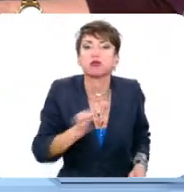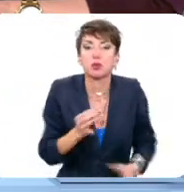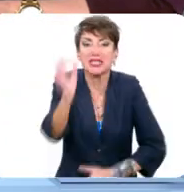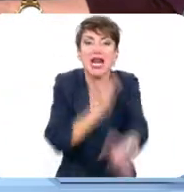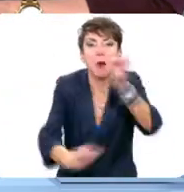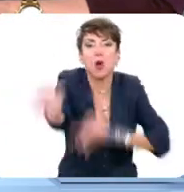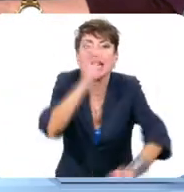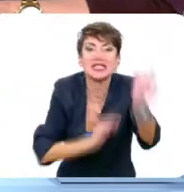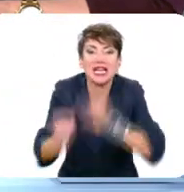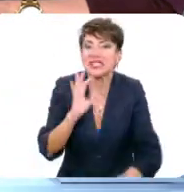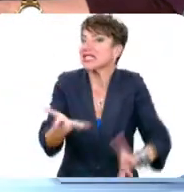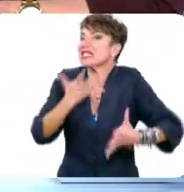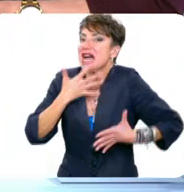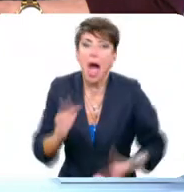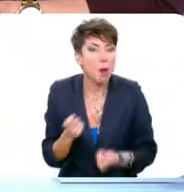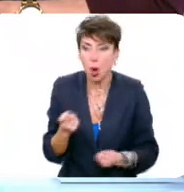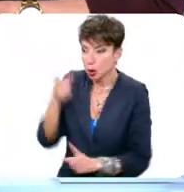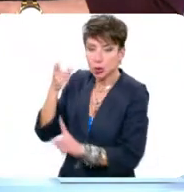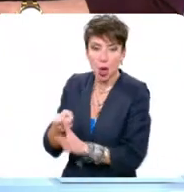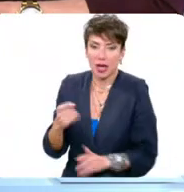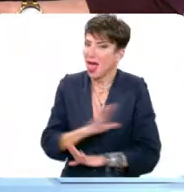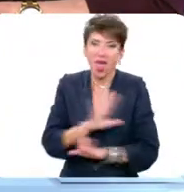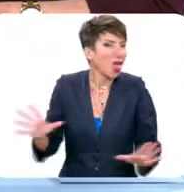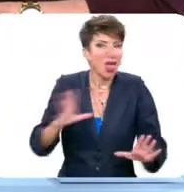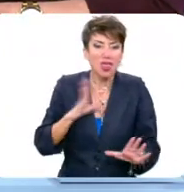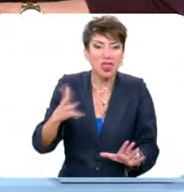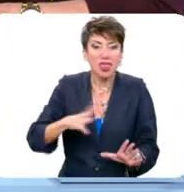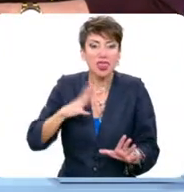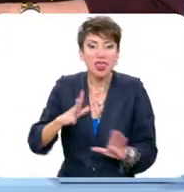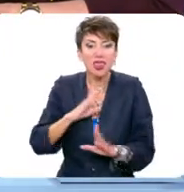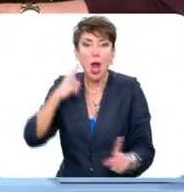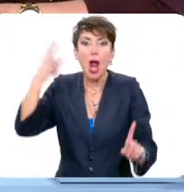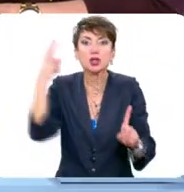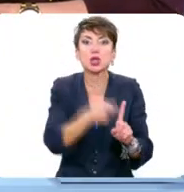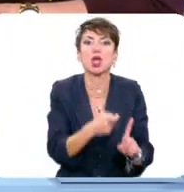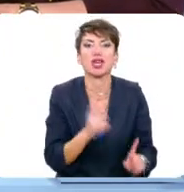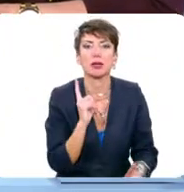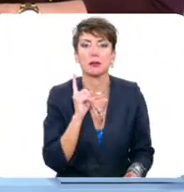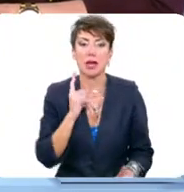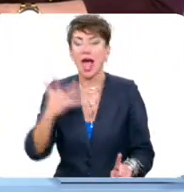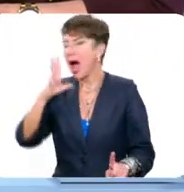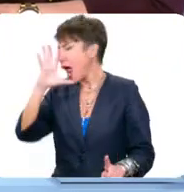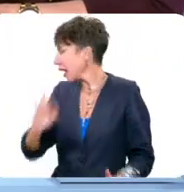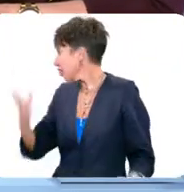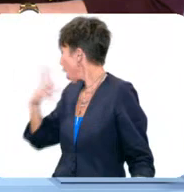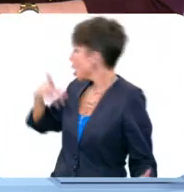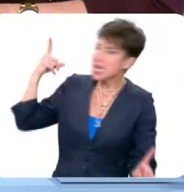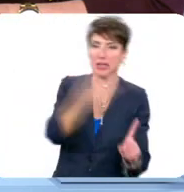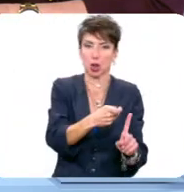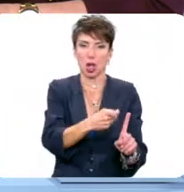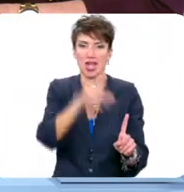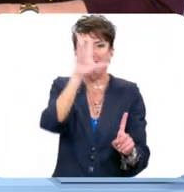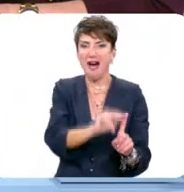αυτό? Και δεν θέλω να τον σκοτώσουνε, θέλω. Ειλικρινά το λέω. Γιατί